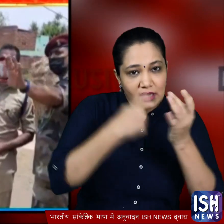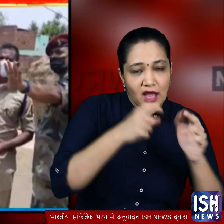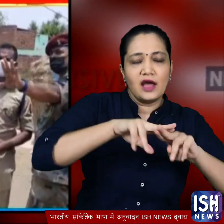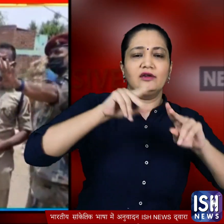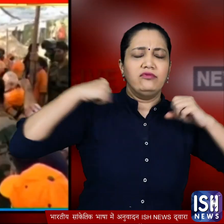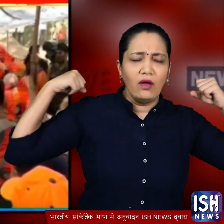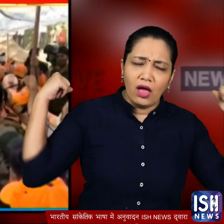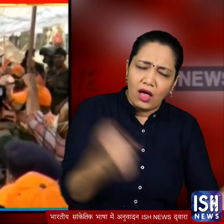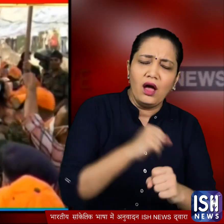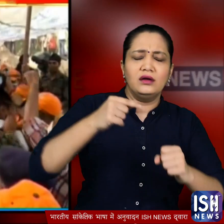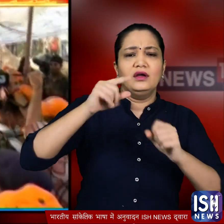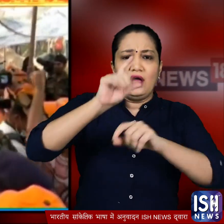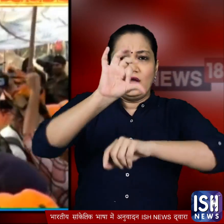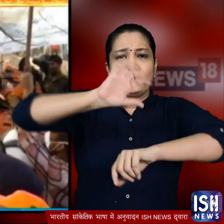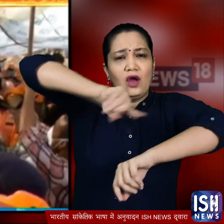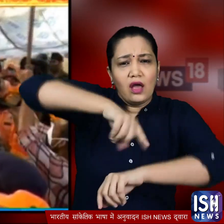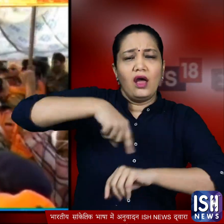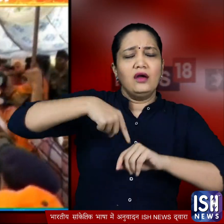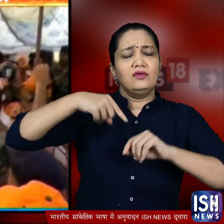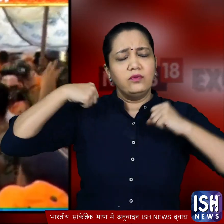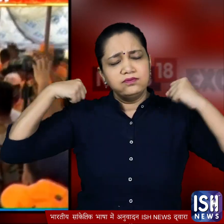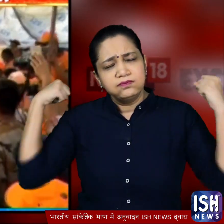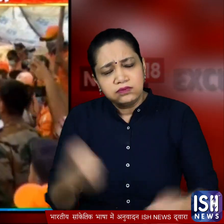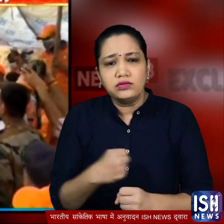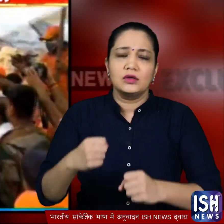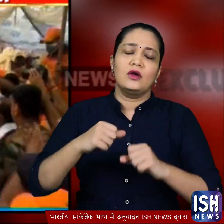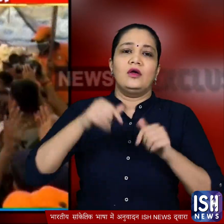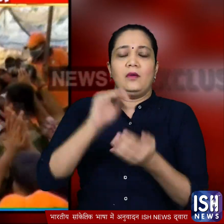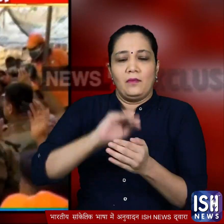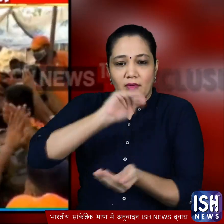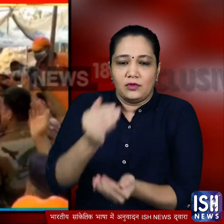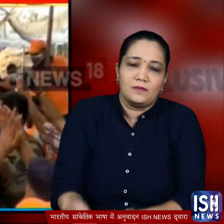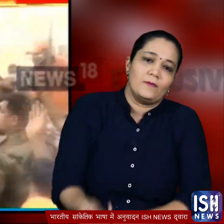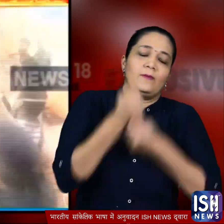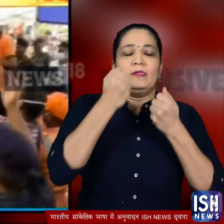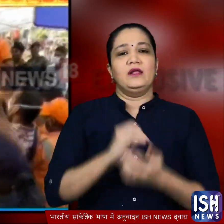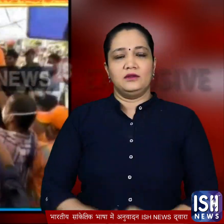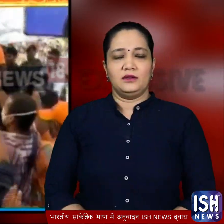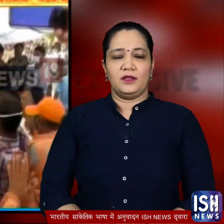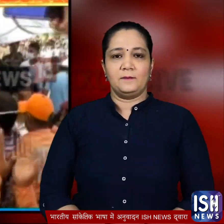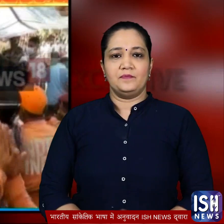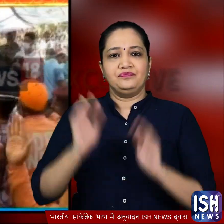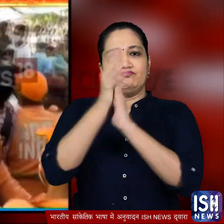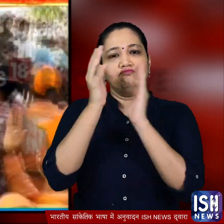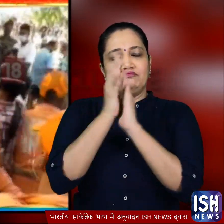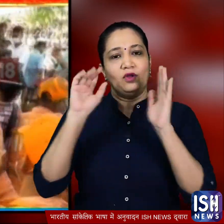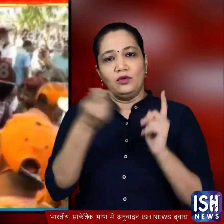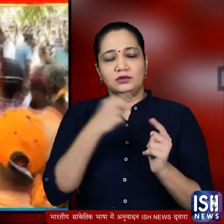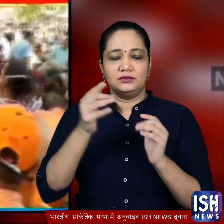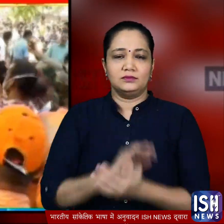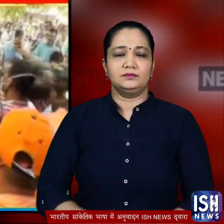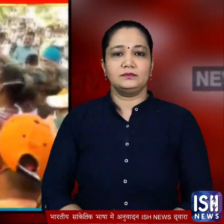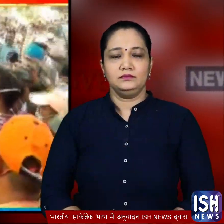पूरी ताकत झोंक दी। करीब 9 घंटे बाद सबकी कोशिश रंग लाई और बच्चे को सुरक्षित बाहर निकाला गया।